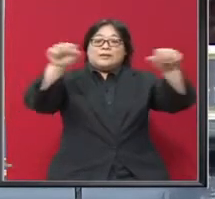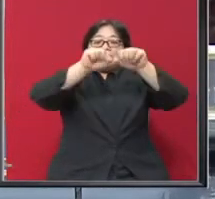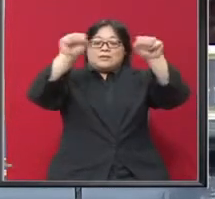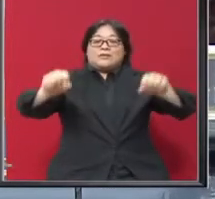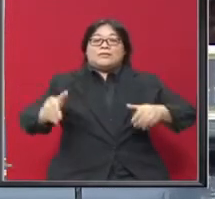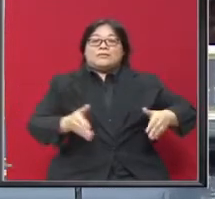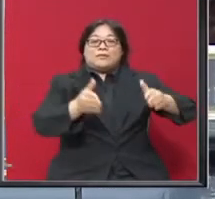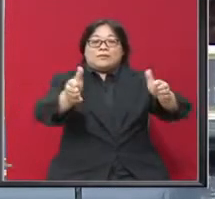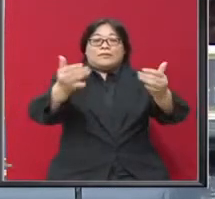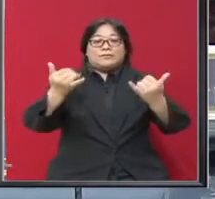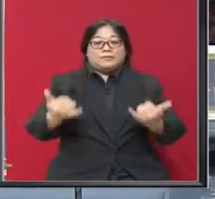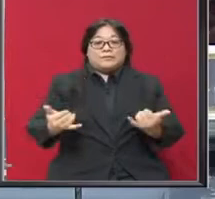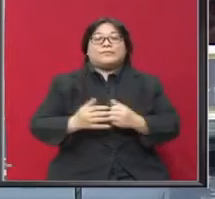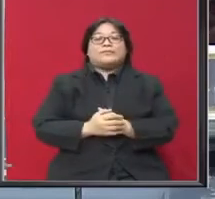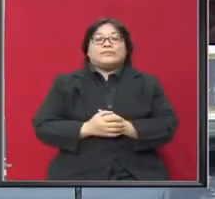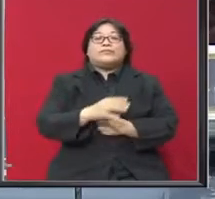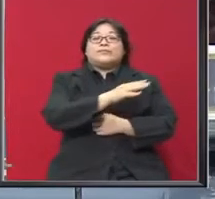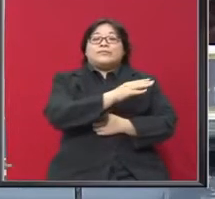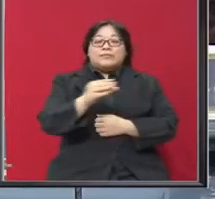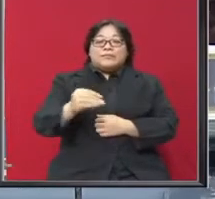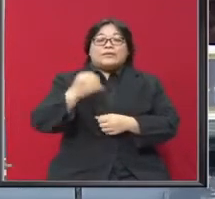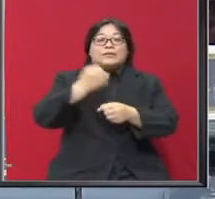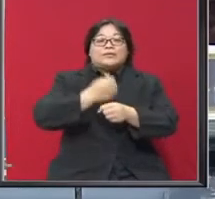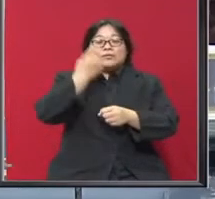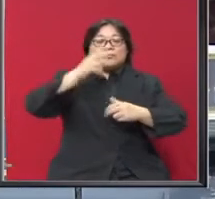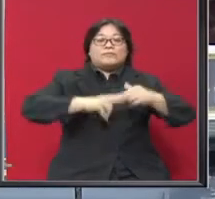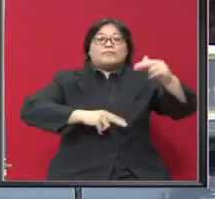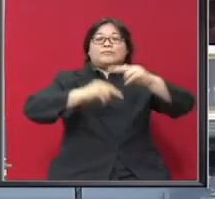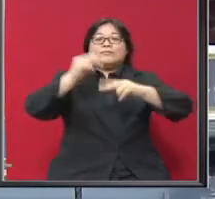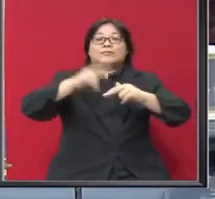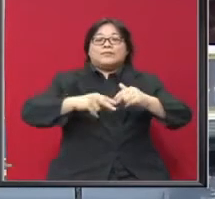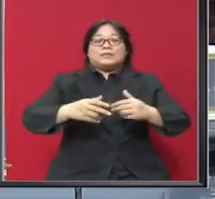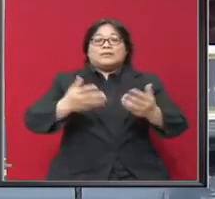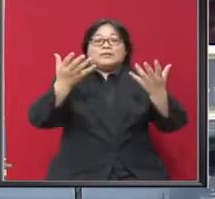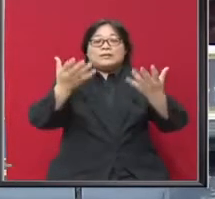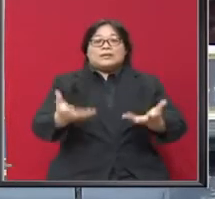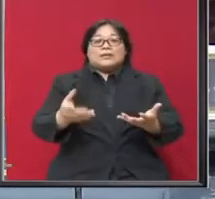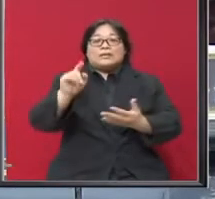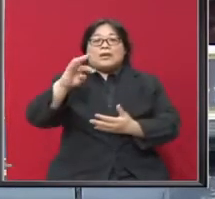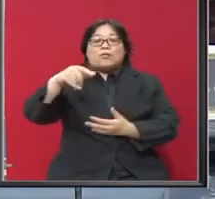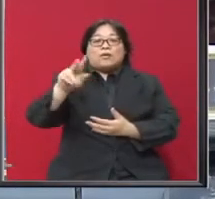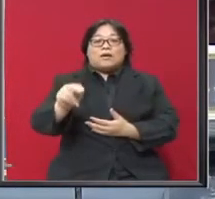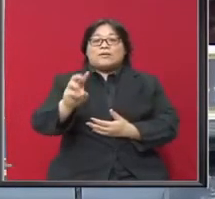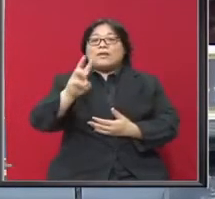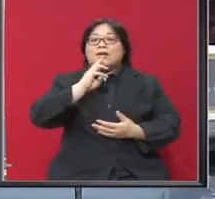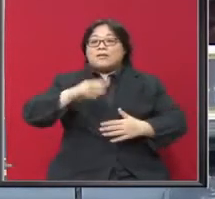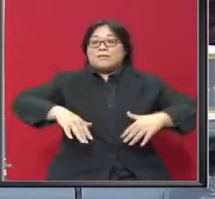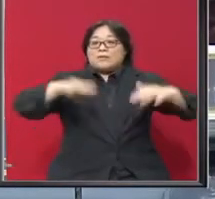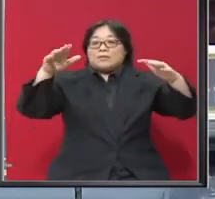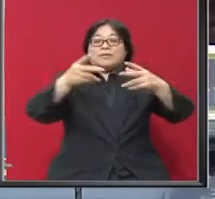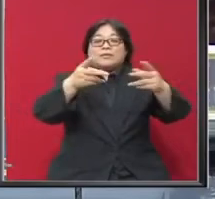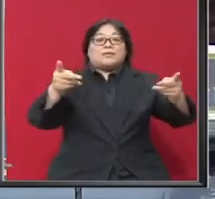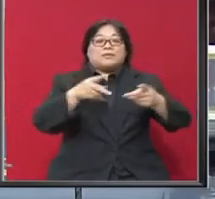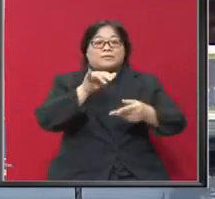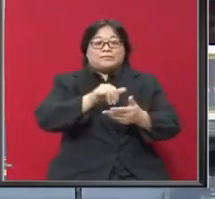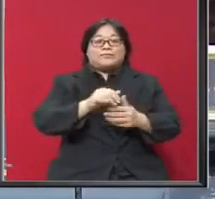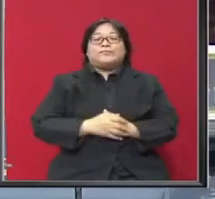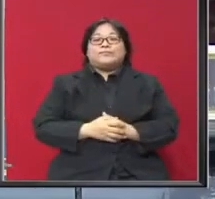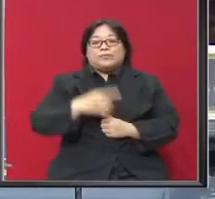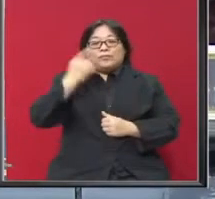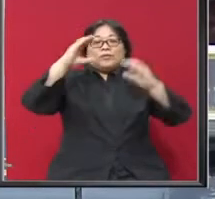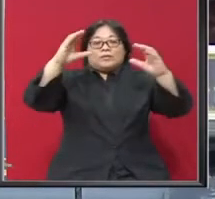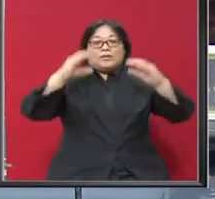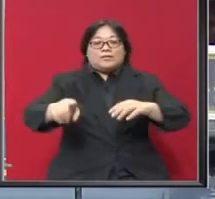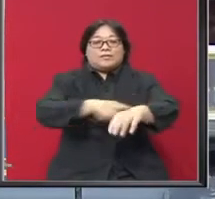systems aliran Setia the serta kejem bener takungan banjir di kawasan tersebut bagi